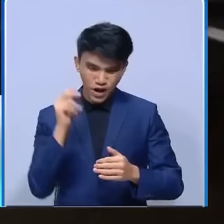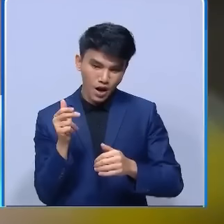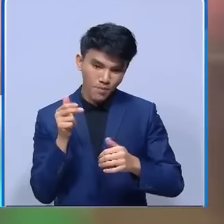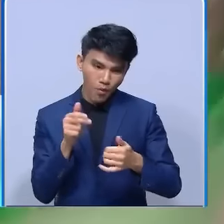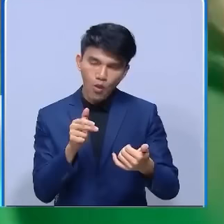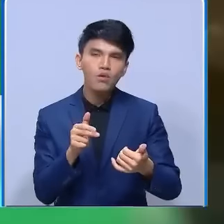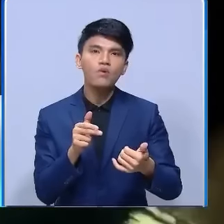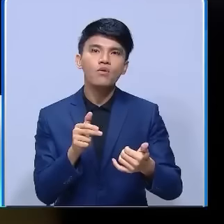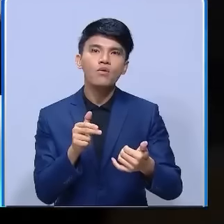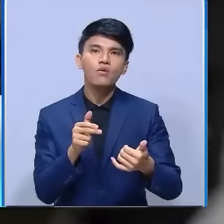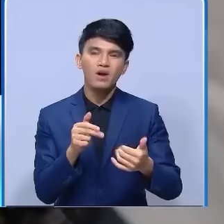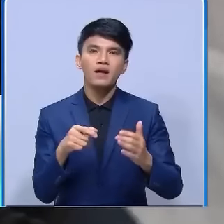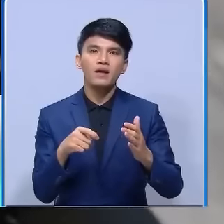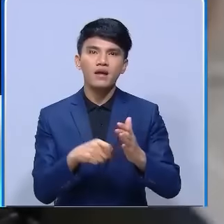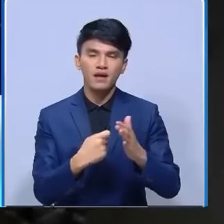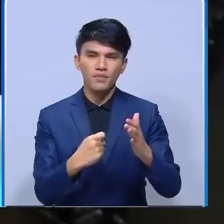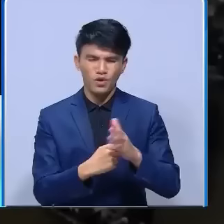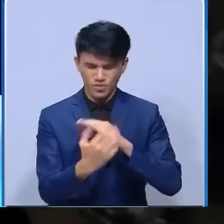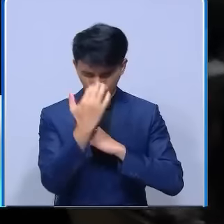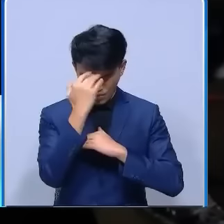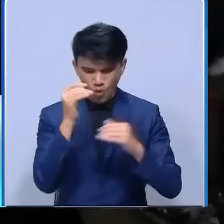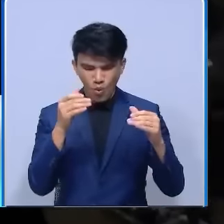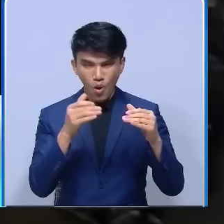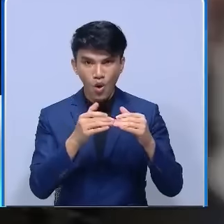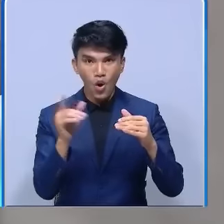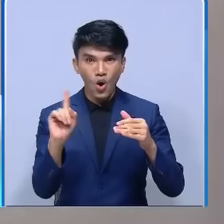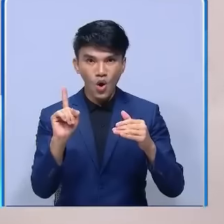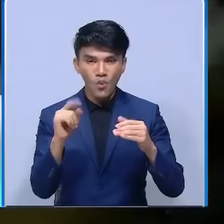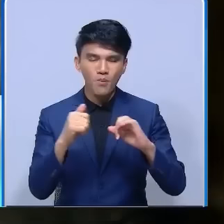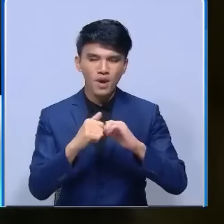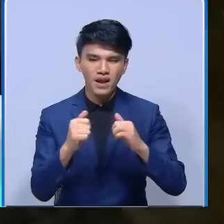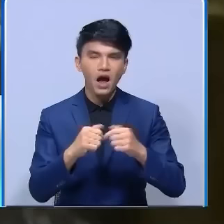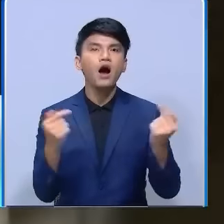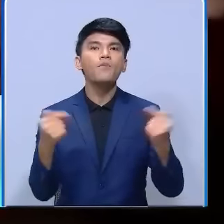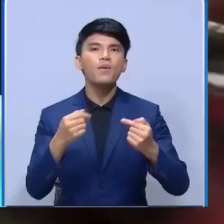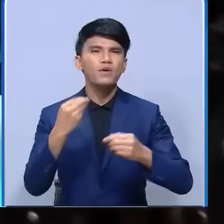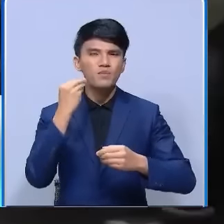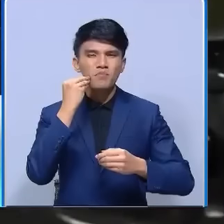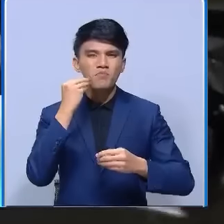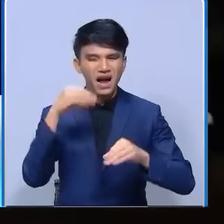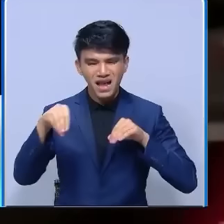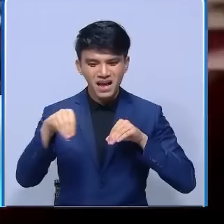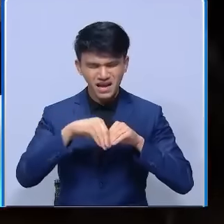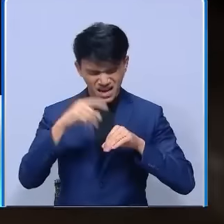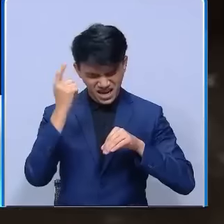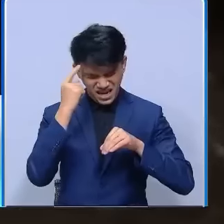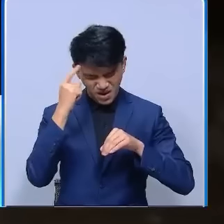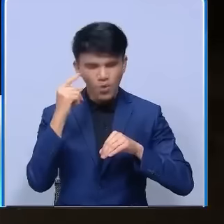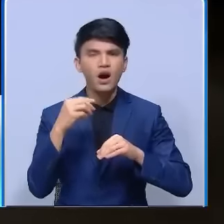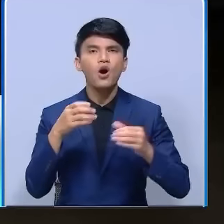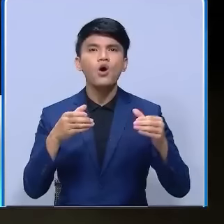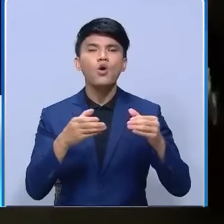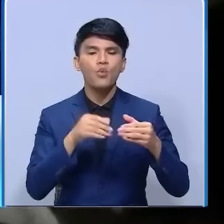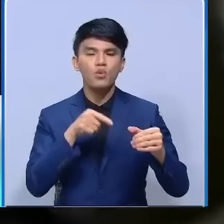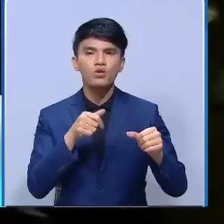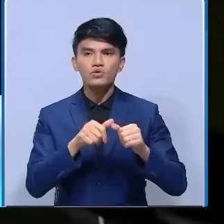ลายนัดเลย สาเหตุเนี่ยคาดว่ามาจากแก๊งของเต้มีเรื่องกับอีกแก๊งที่อยู่ในซอยบ้านเดียวกันเนี่ยเข้าใจว่าตนน่าจะอยู่กับแก๊งที่มีเรื่องด้ว